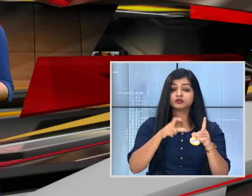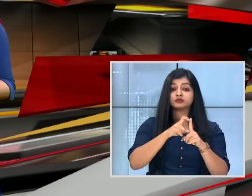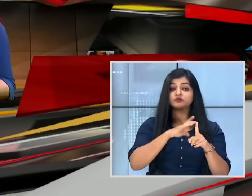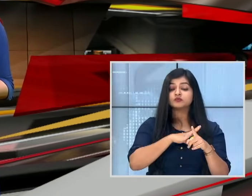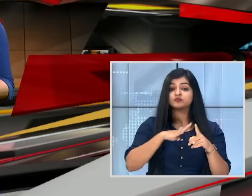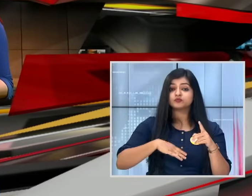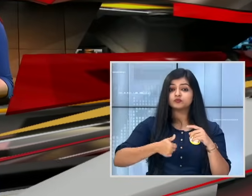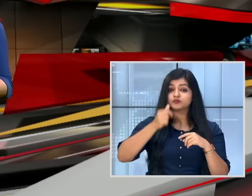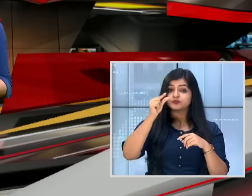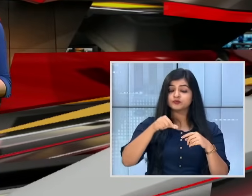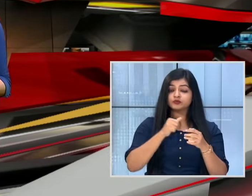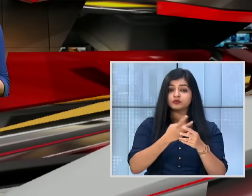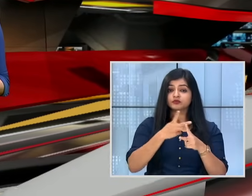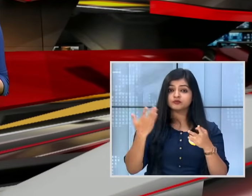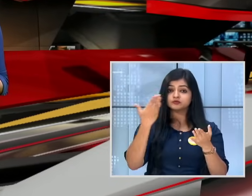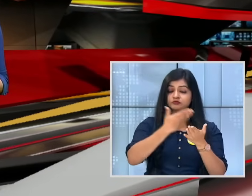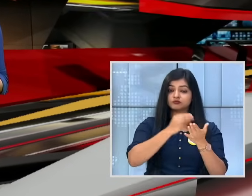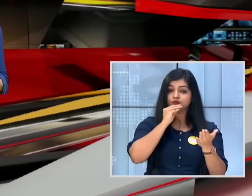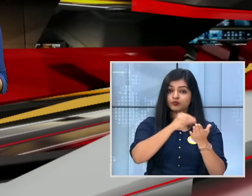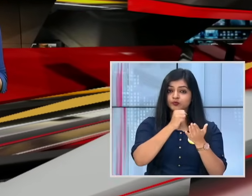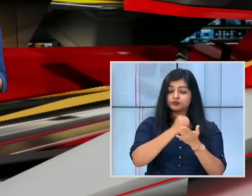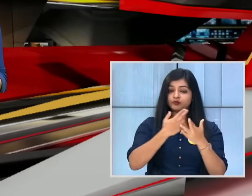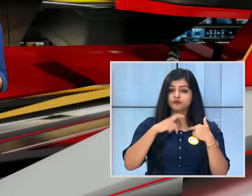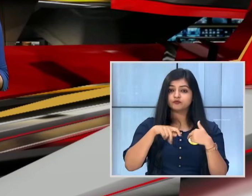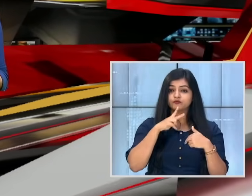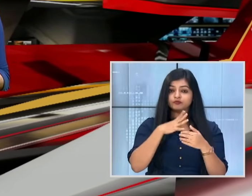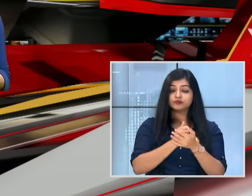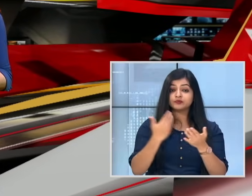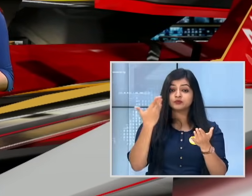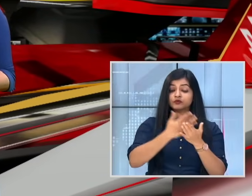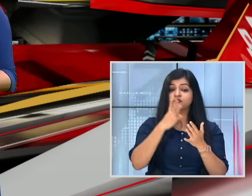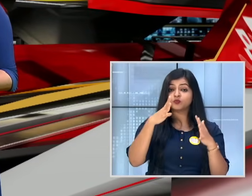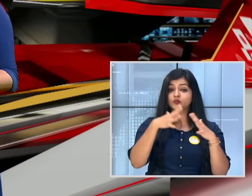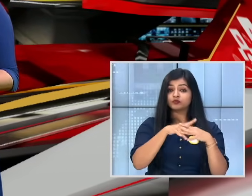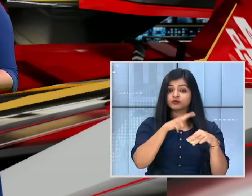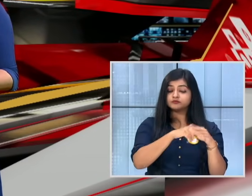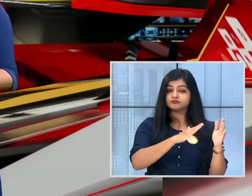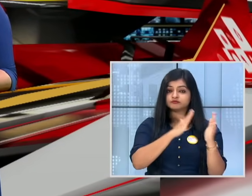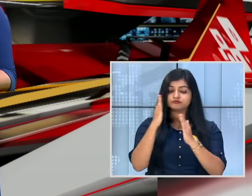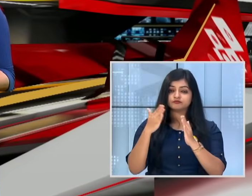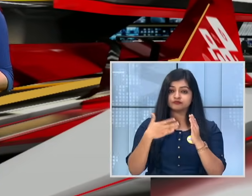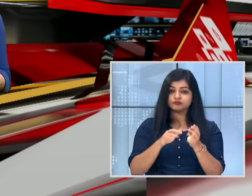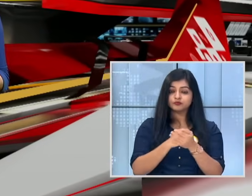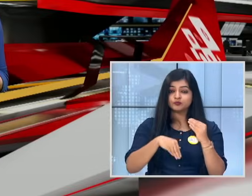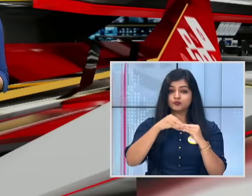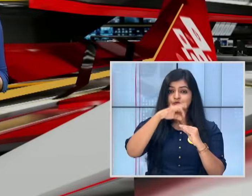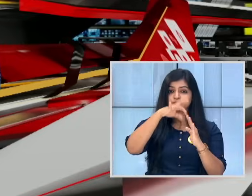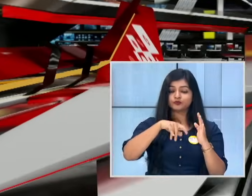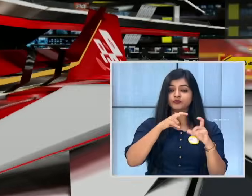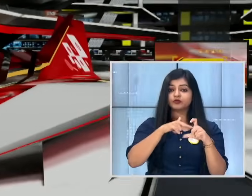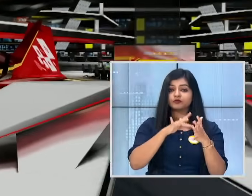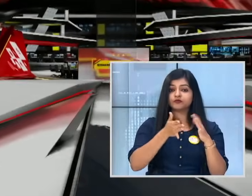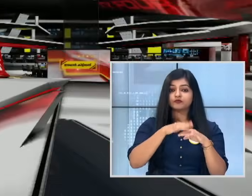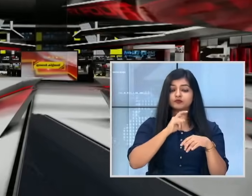കമ്മിറ്റി, ഹർജിക്കാരി എന്നിവരെ അറിയിക്കണമെന്നും കോടതി നിർദ്ദേശിച്ചിട്ടുണ്ട്. ഹർജി 4 ആഴ്ച കഴിഞ്ഞ് പരിഗണിക്കാനായി മാറ്റി. ശ്രീകാന്ത് ചേരുന്നുണ്ട് കൊച്ചിയിൽ